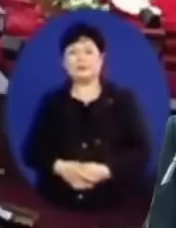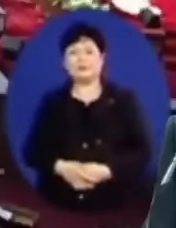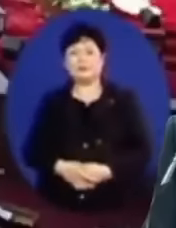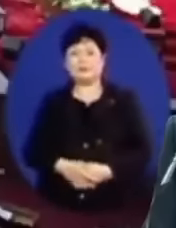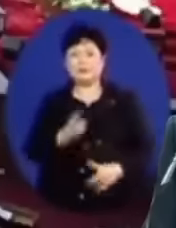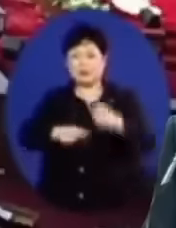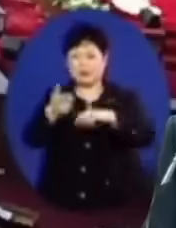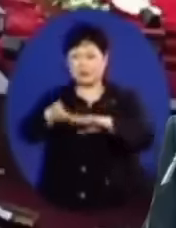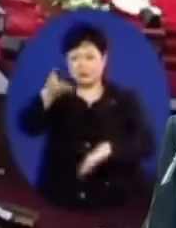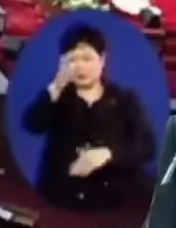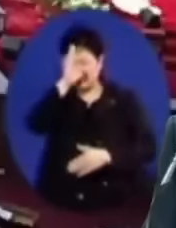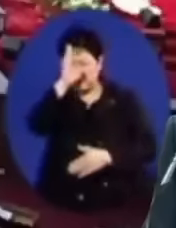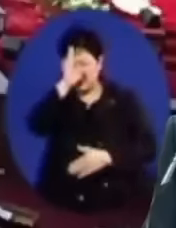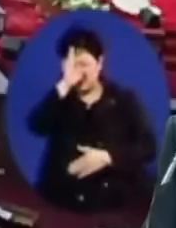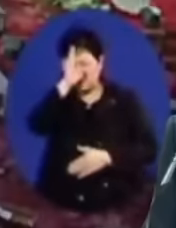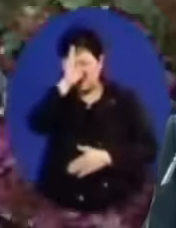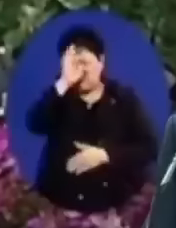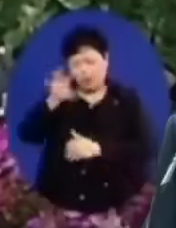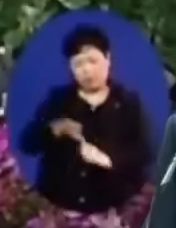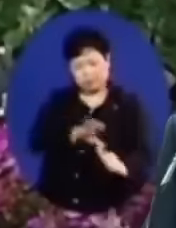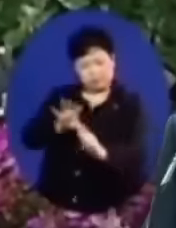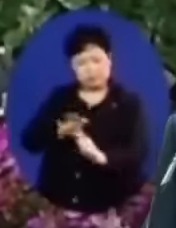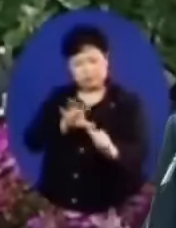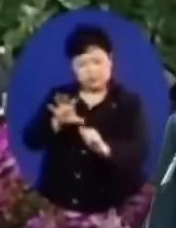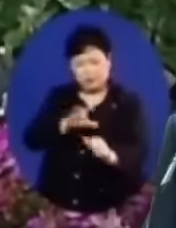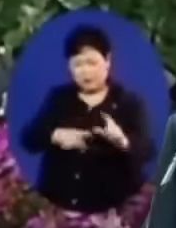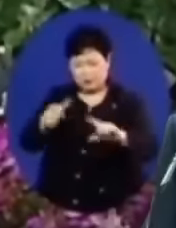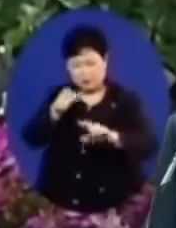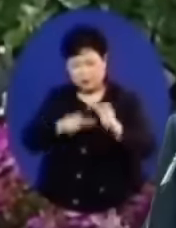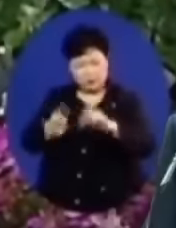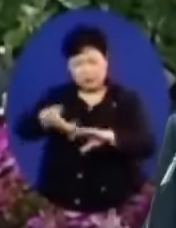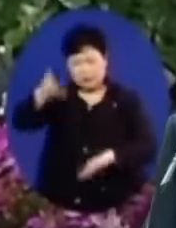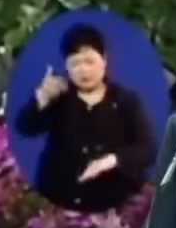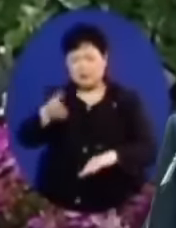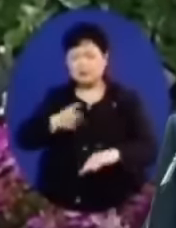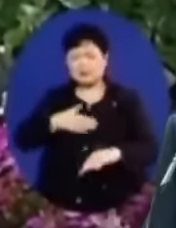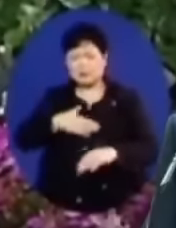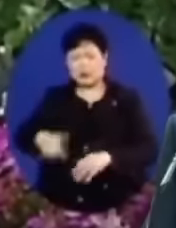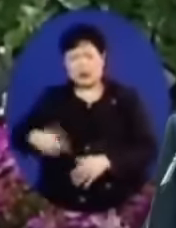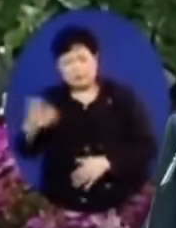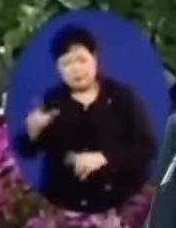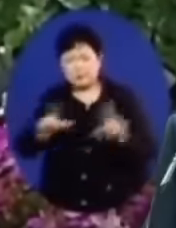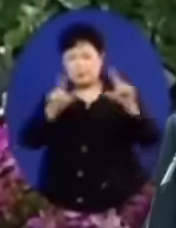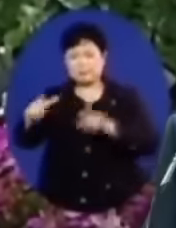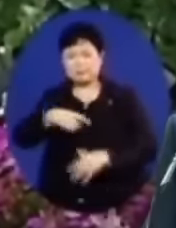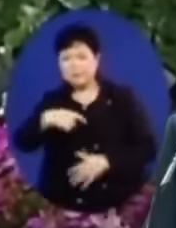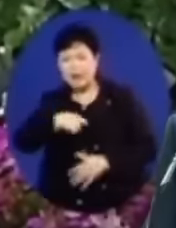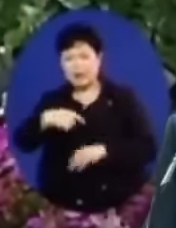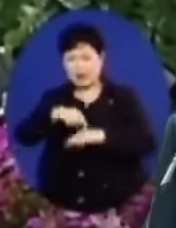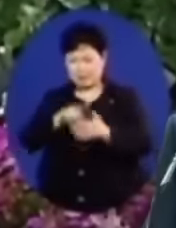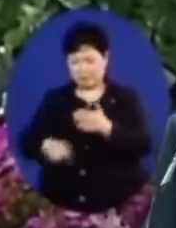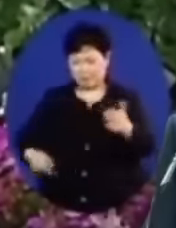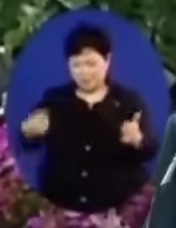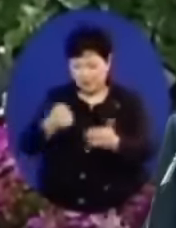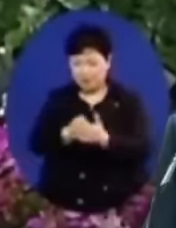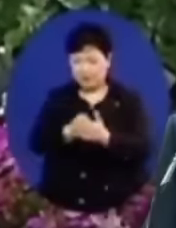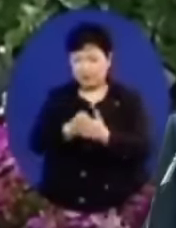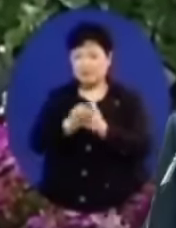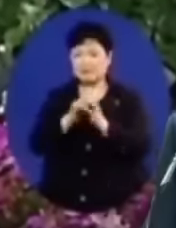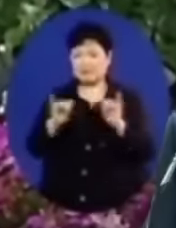더 이상 이 병에 짓밟히고 끌려가지 않겠다. 더 이상은 이런 인생은 살지 않겠다. 이런 마음의 결단을 한